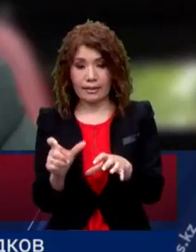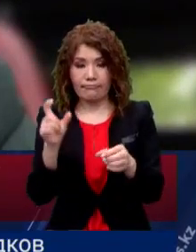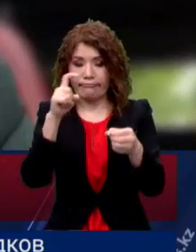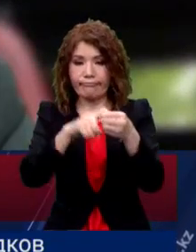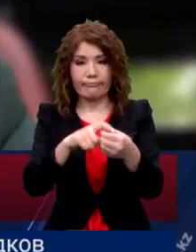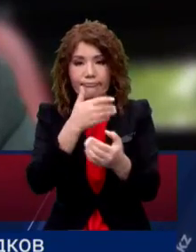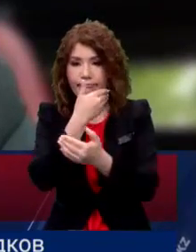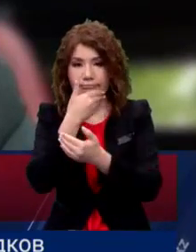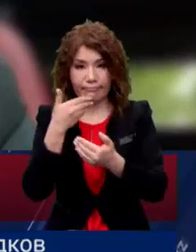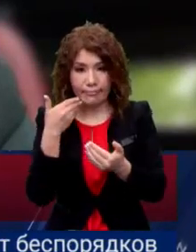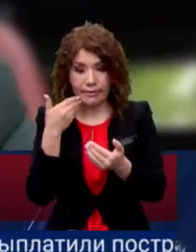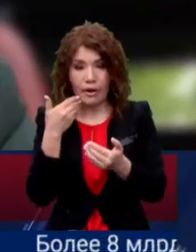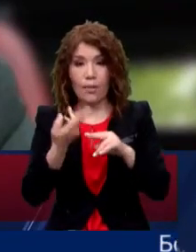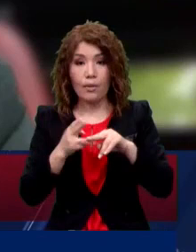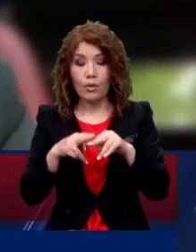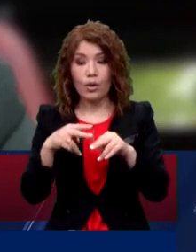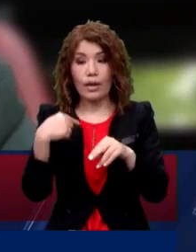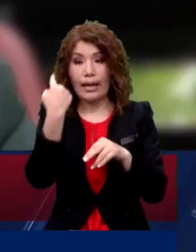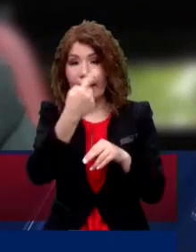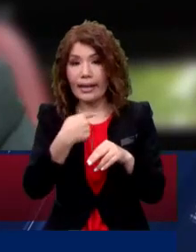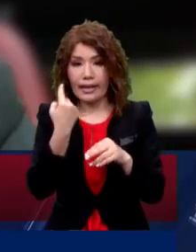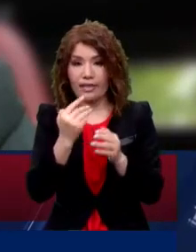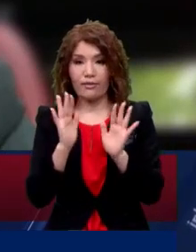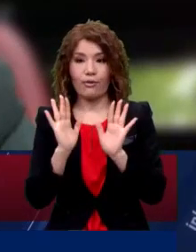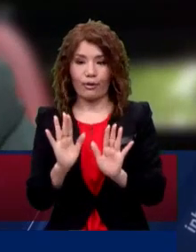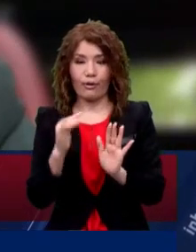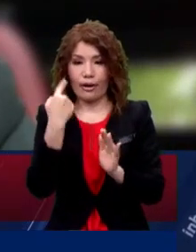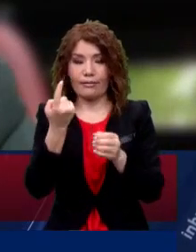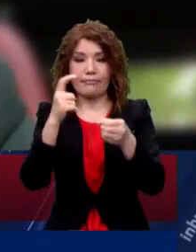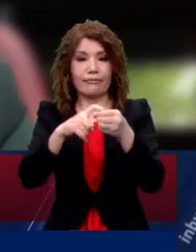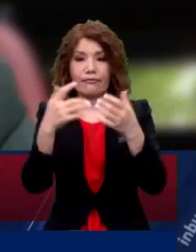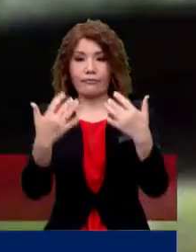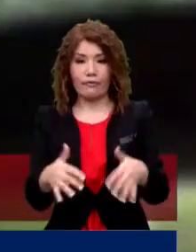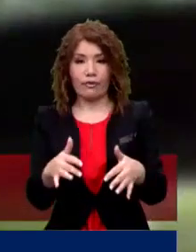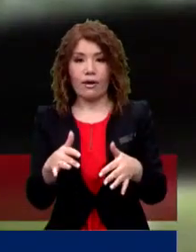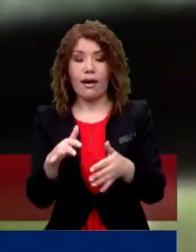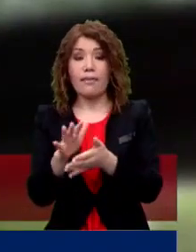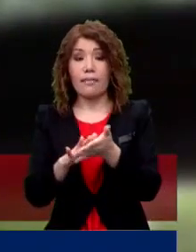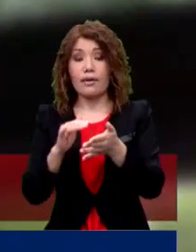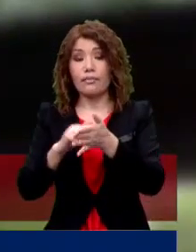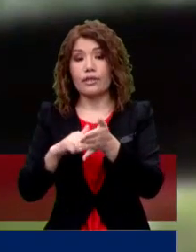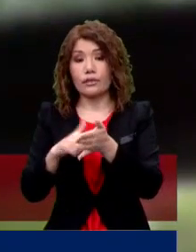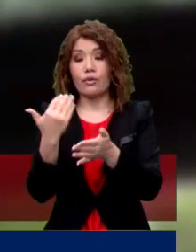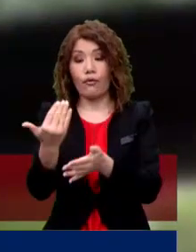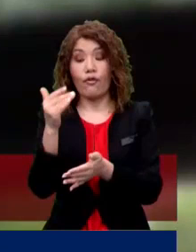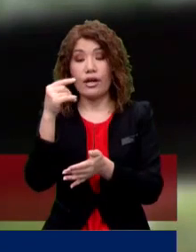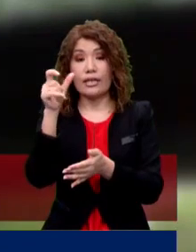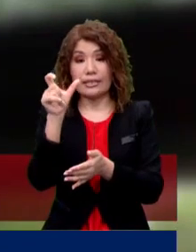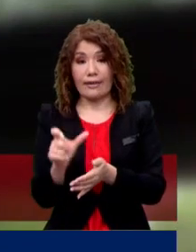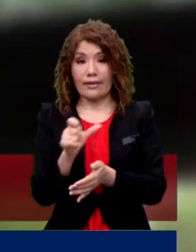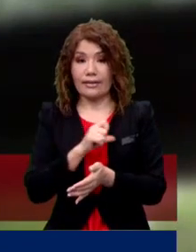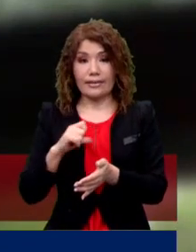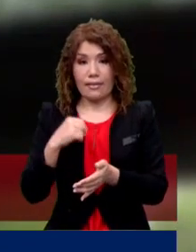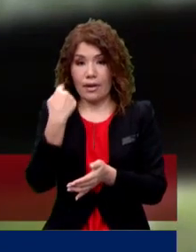тіркелмеген. Ол жеке тұлғаның көлігі ретінде тіркелген. Сондықтан да себебі, мысалы үшін, жеке тұлғаның